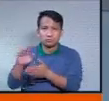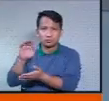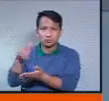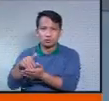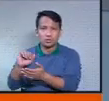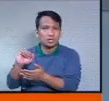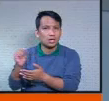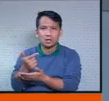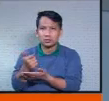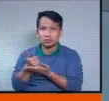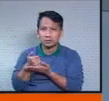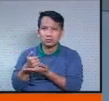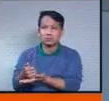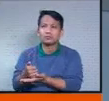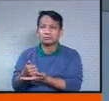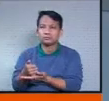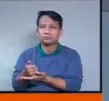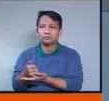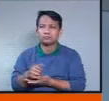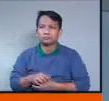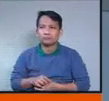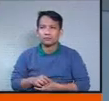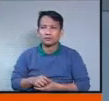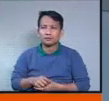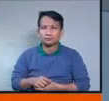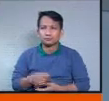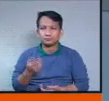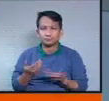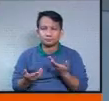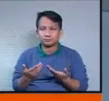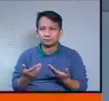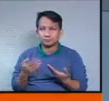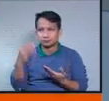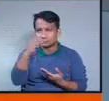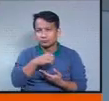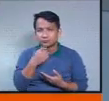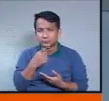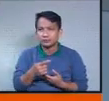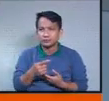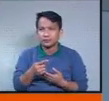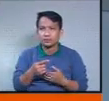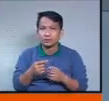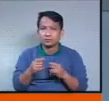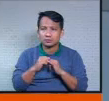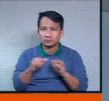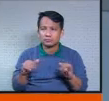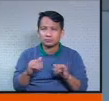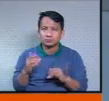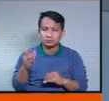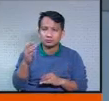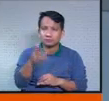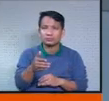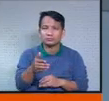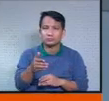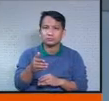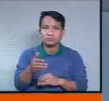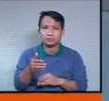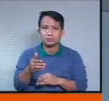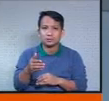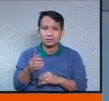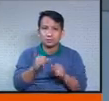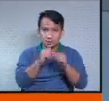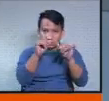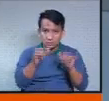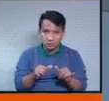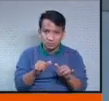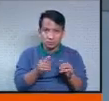lahat ng tulong. Okay, medyo strange yung situation kasi di ba ang pinaka-systematic kasi dapat ay sa evacuation center para